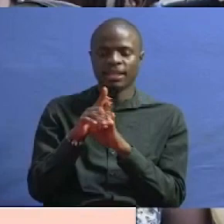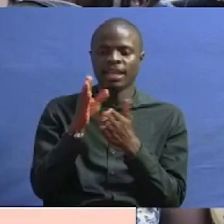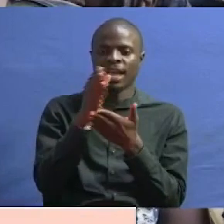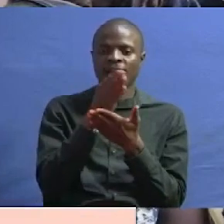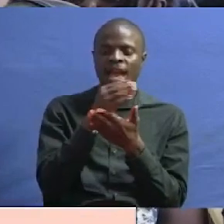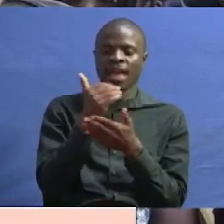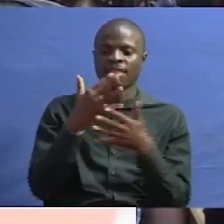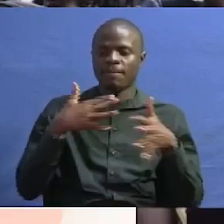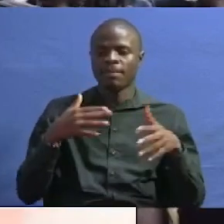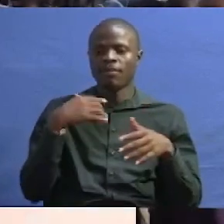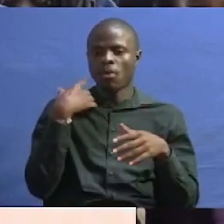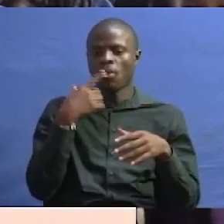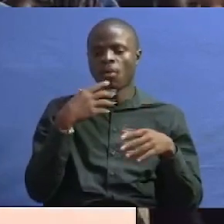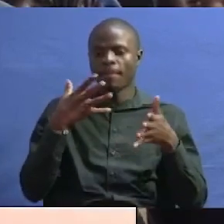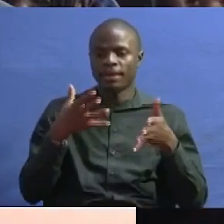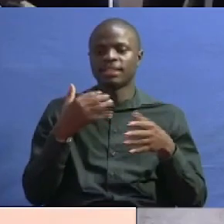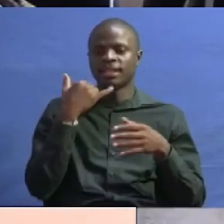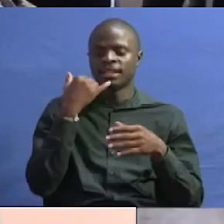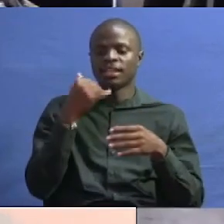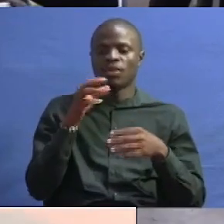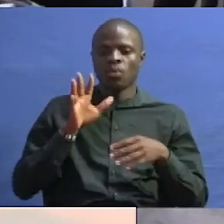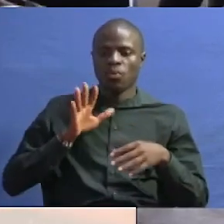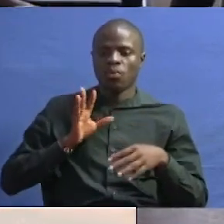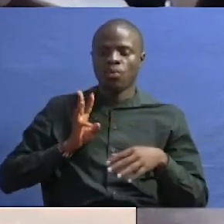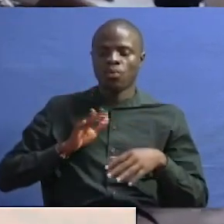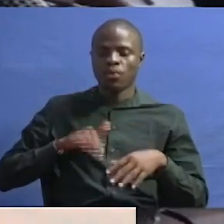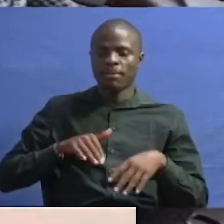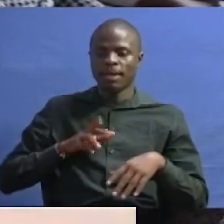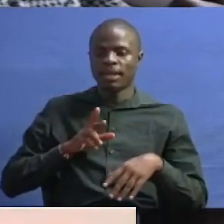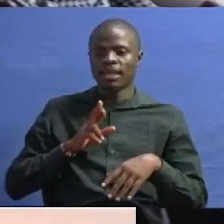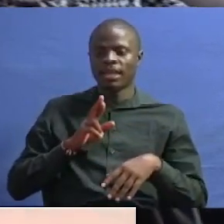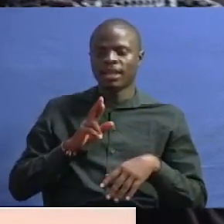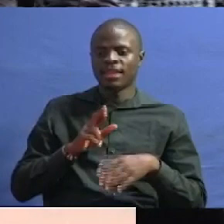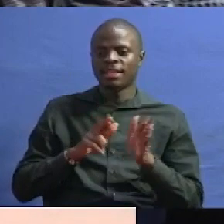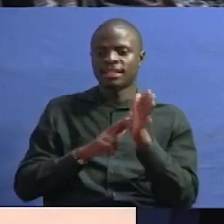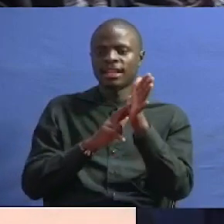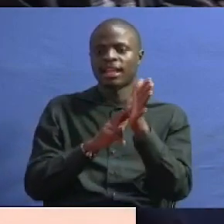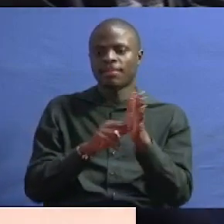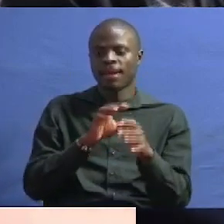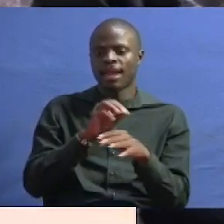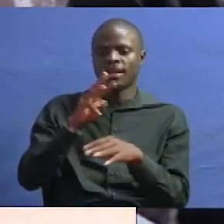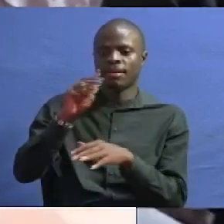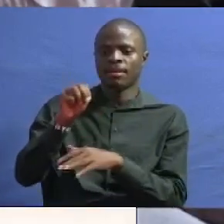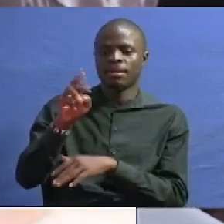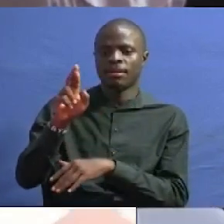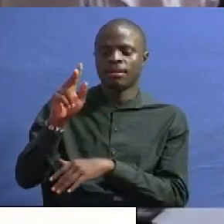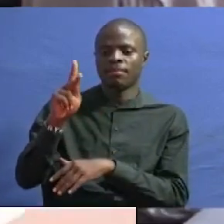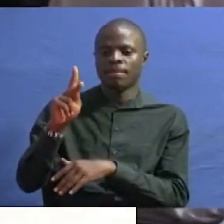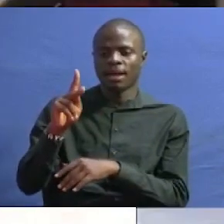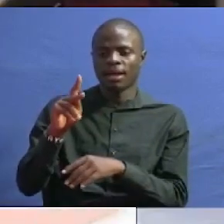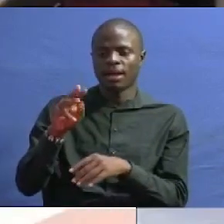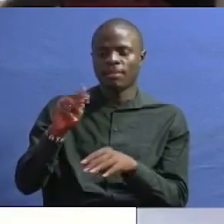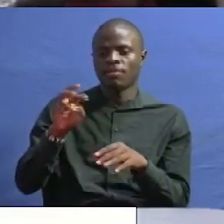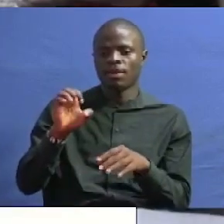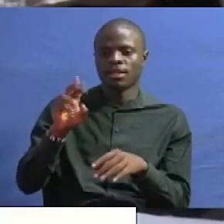mwakilishi wa kike wa kaunti ya Nairobi Esther Pasaris na mbunge wa maeneo mengine Nairobi Mark Mwenje, James Gakuya